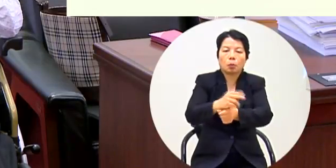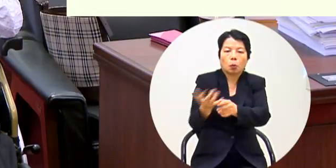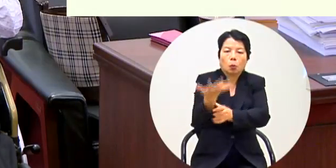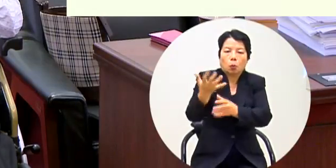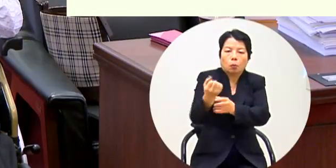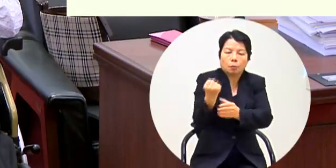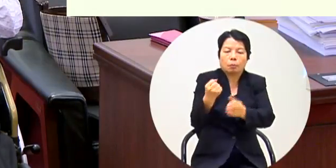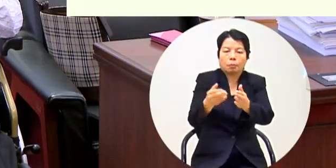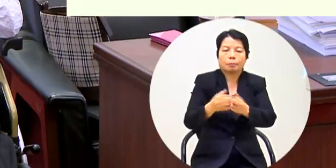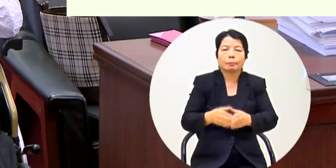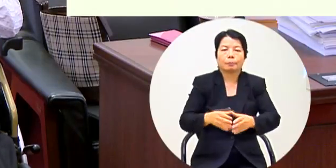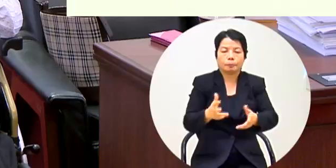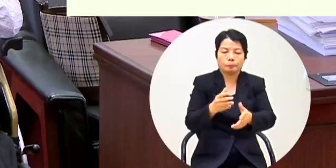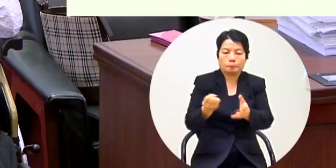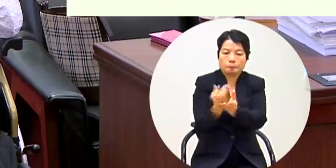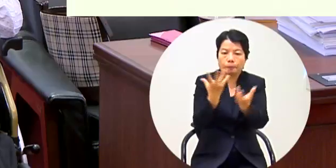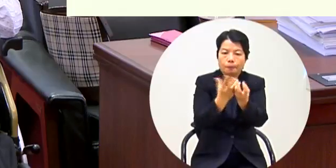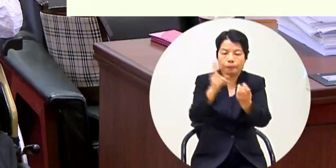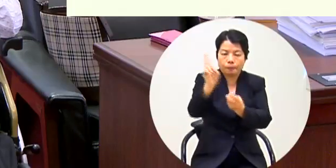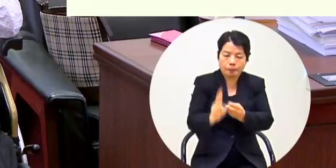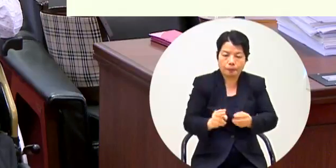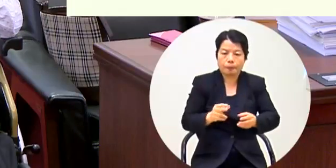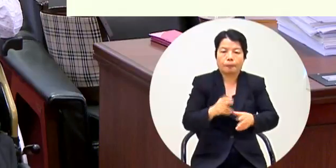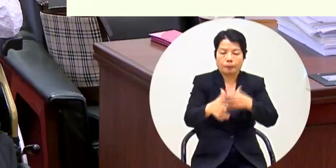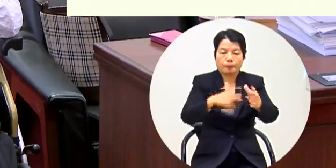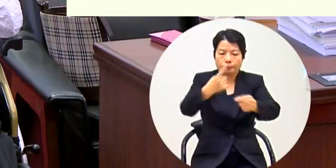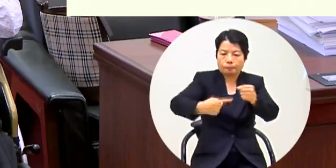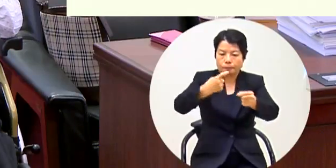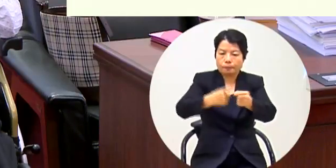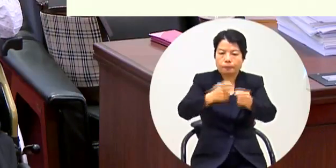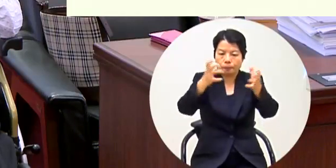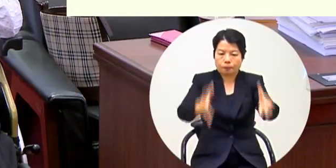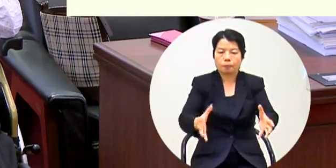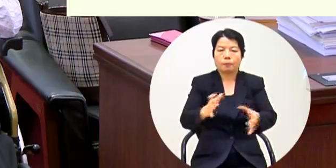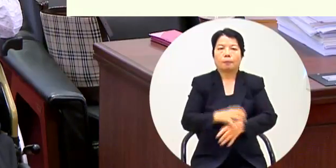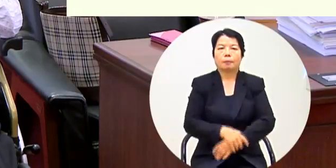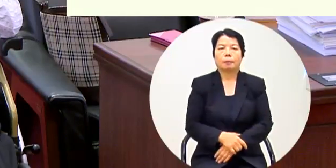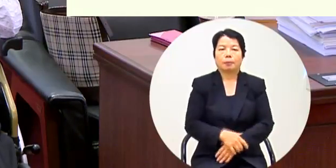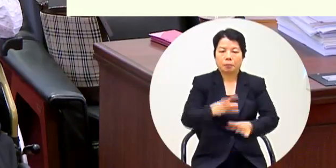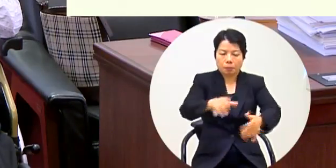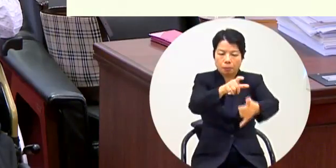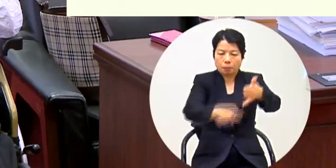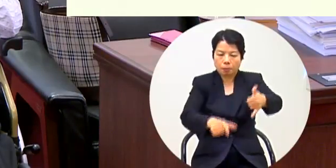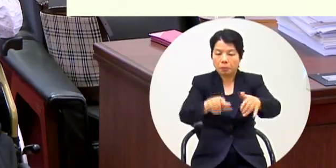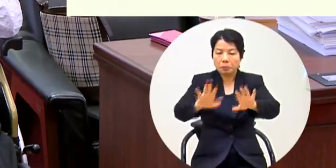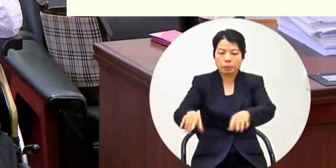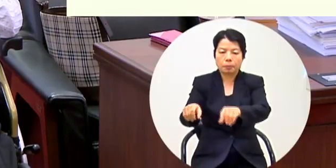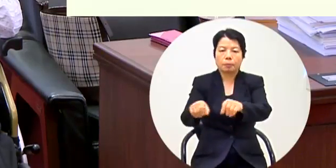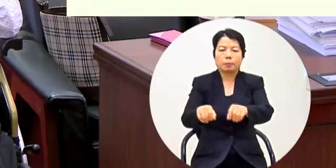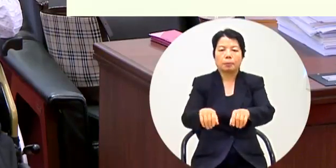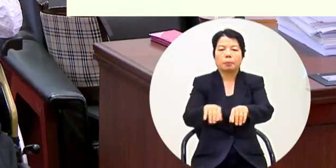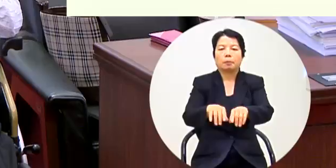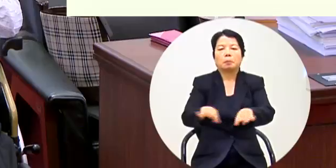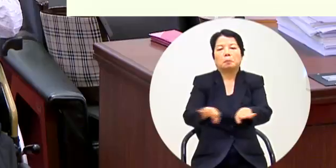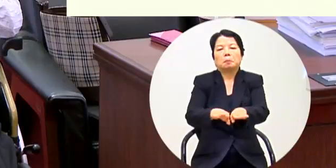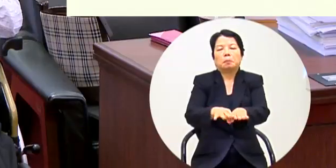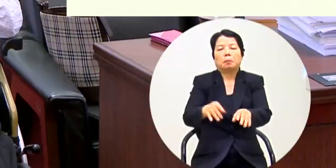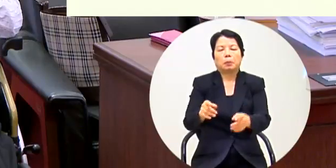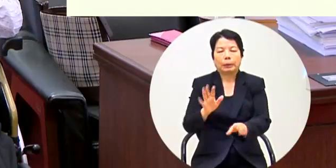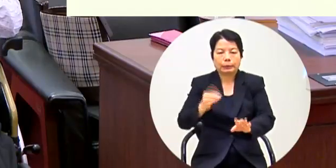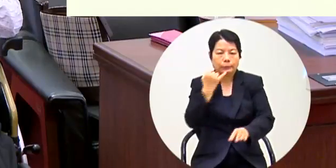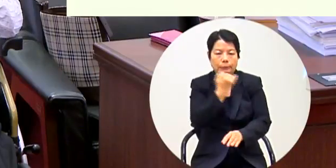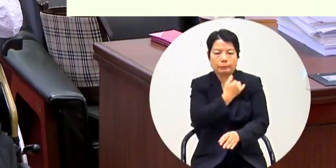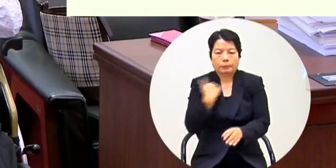这个案例呢目前好像有点停摆，可能它有遇到一些相关经费上或者